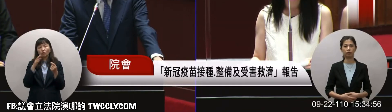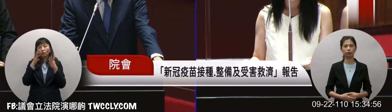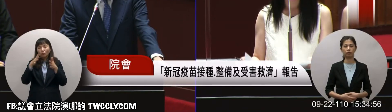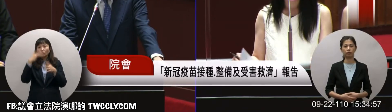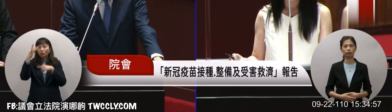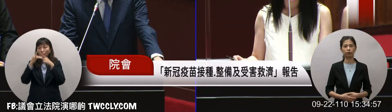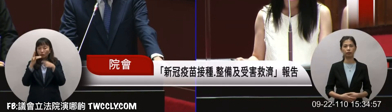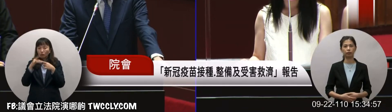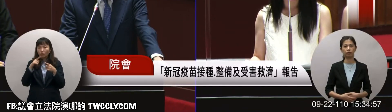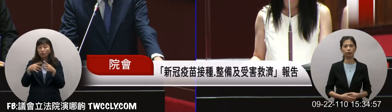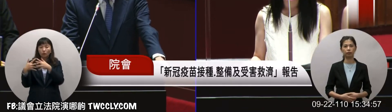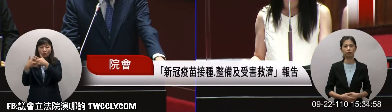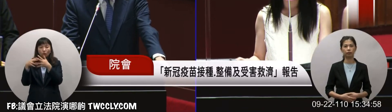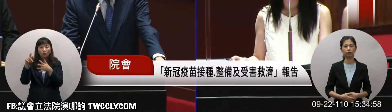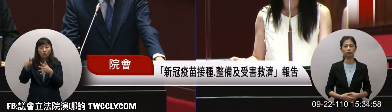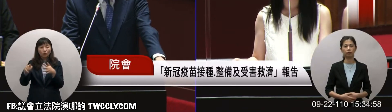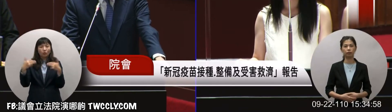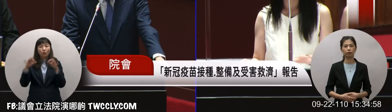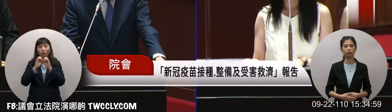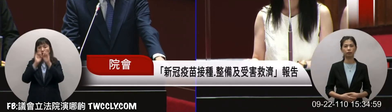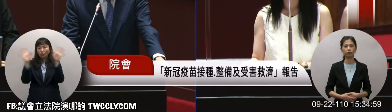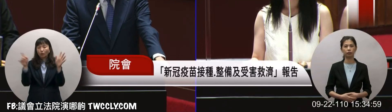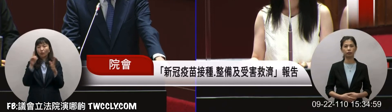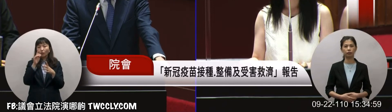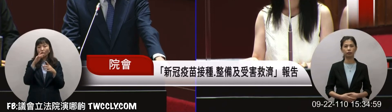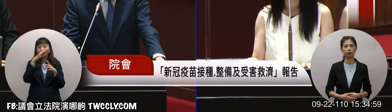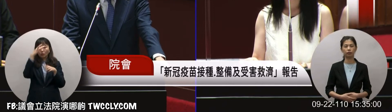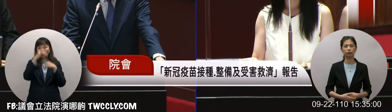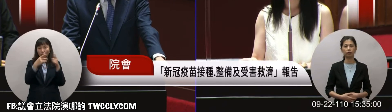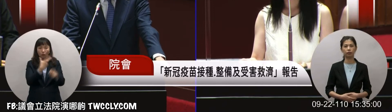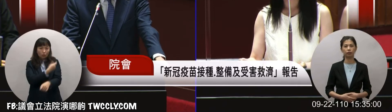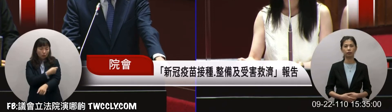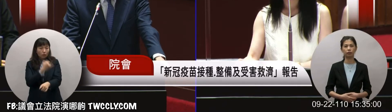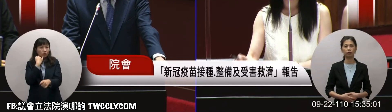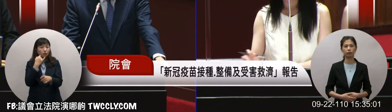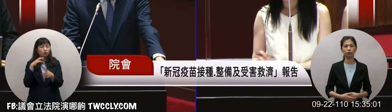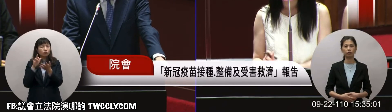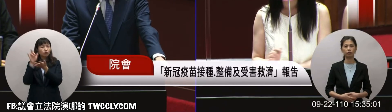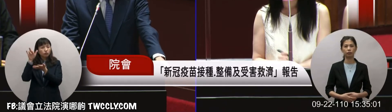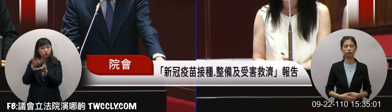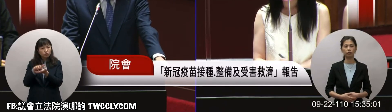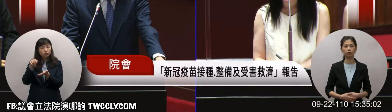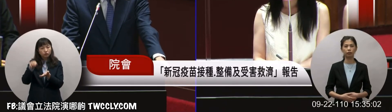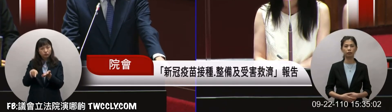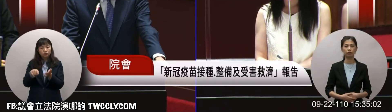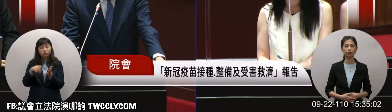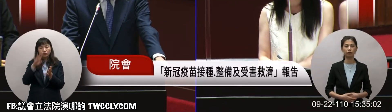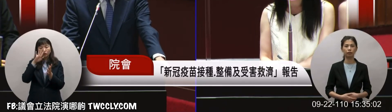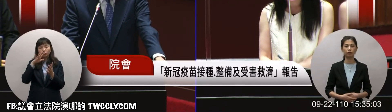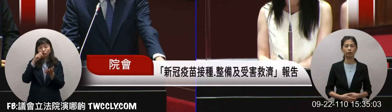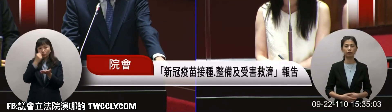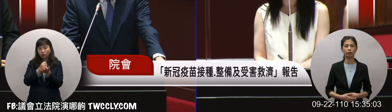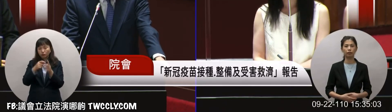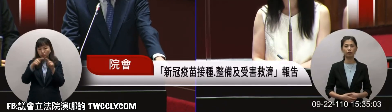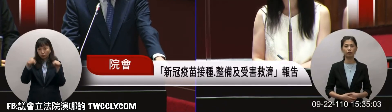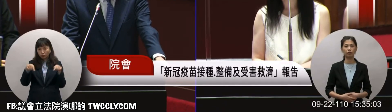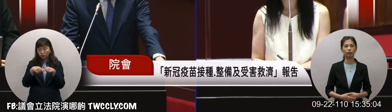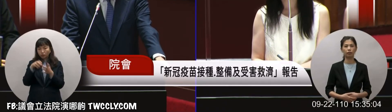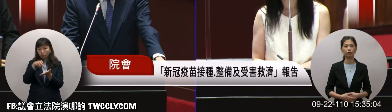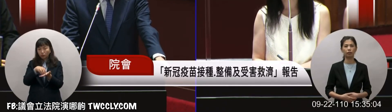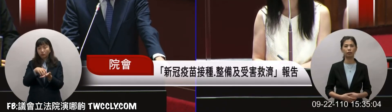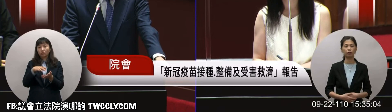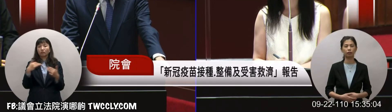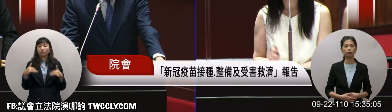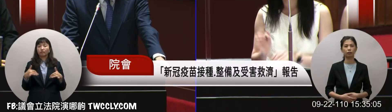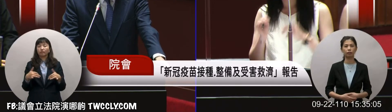端哈。事实上，美国现在并没有宣布承认这个高端可以当它一个，好，等于是疫苗护照或疫苗证明的一